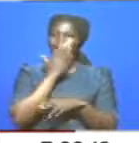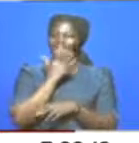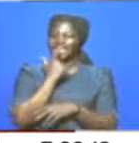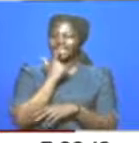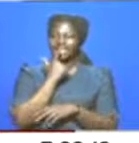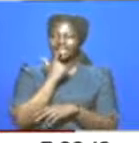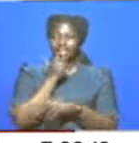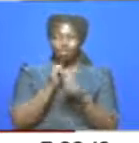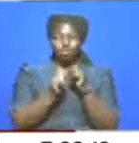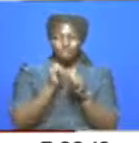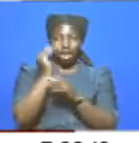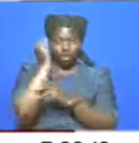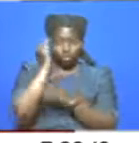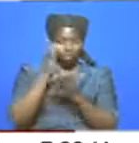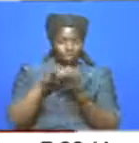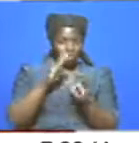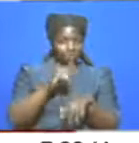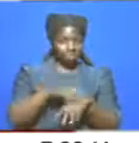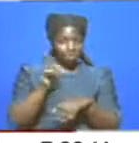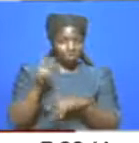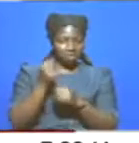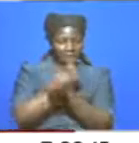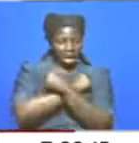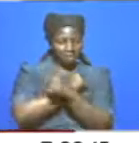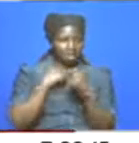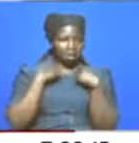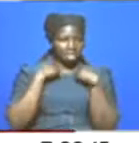shati jeupe. Kwa hivyo color